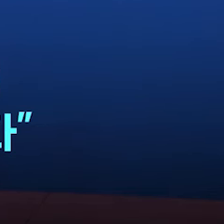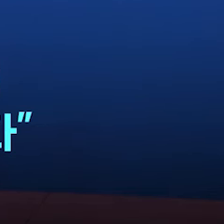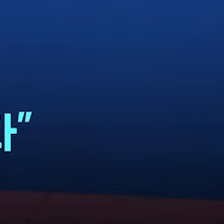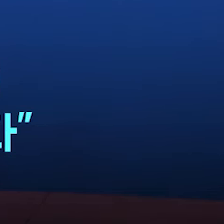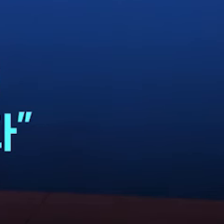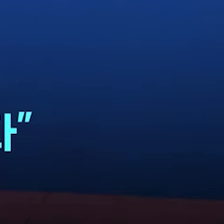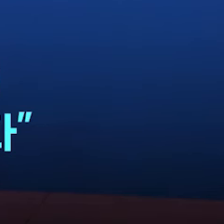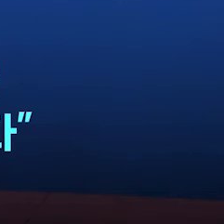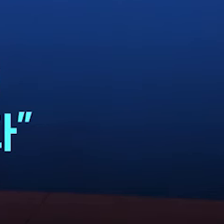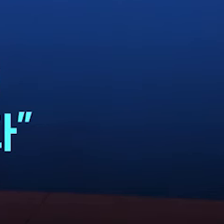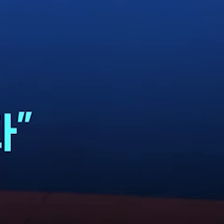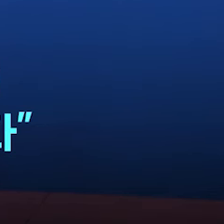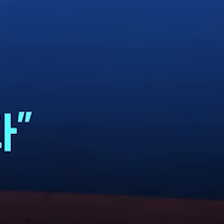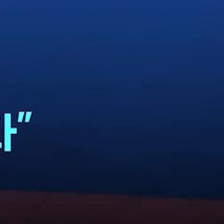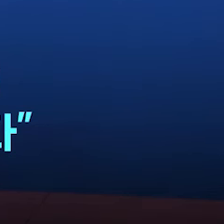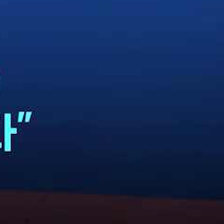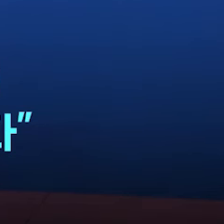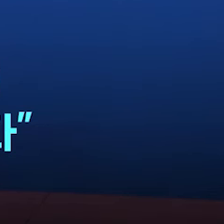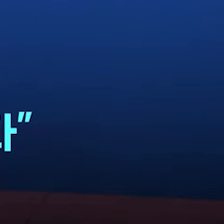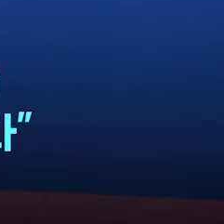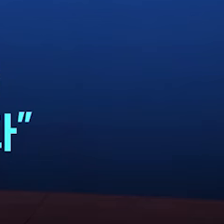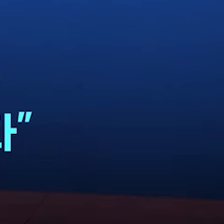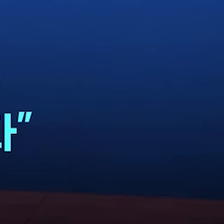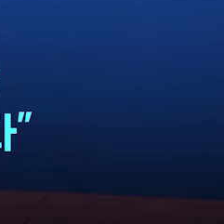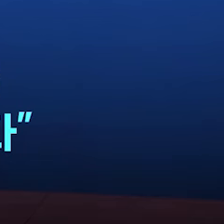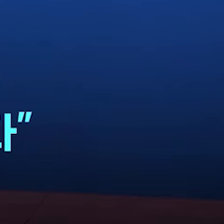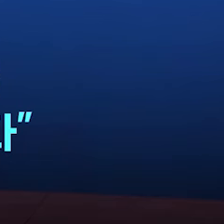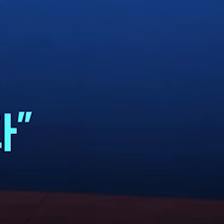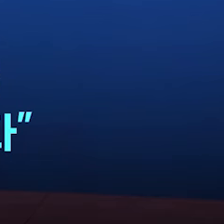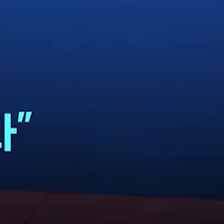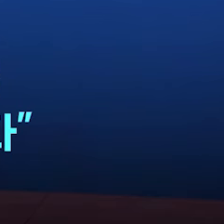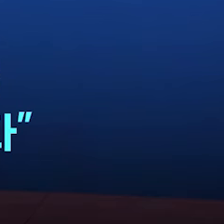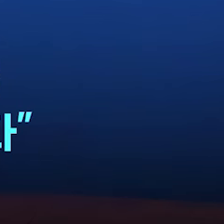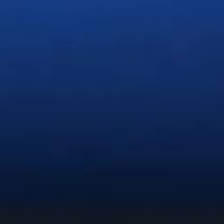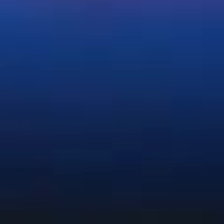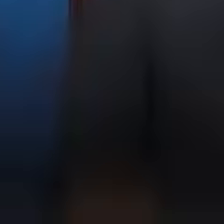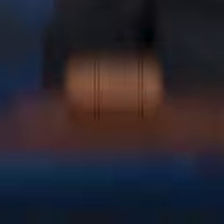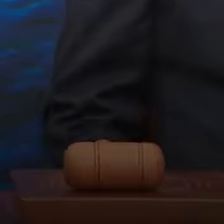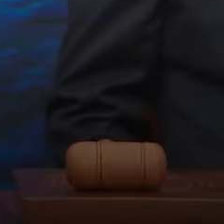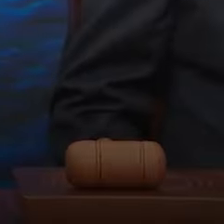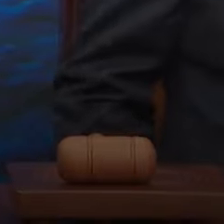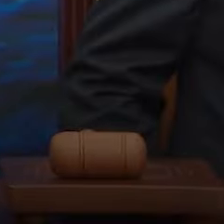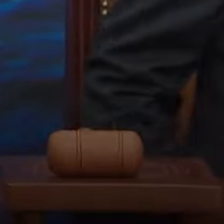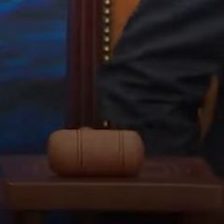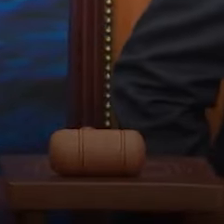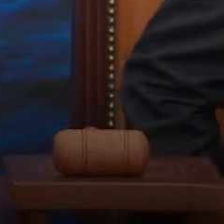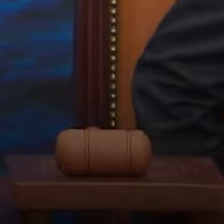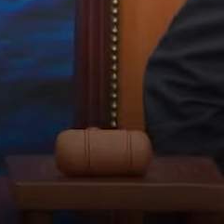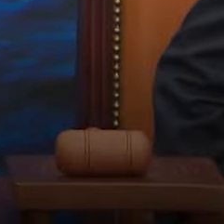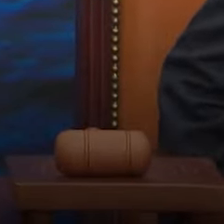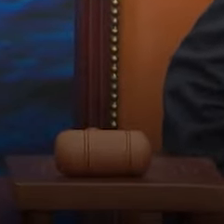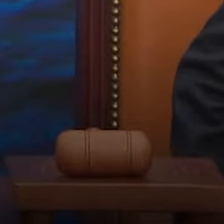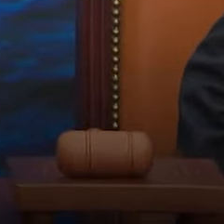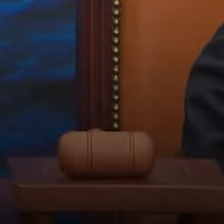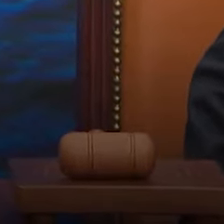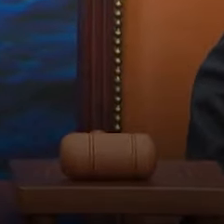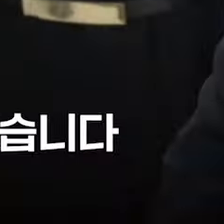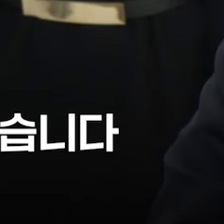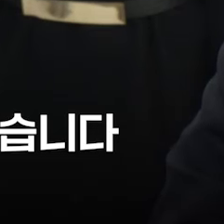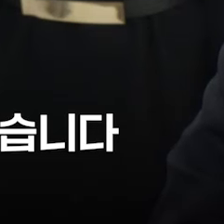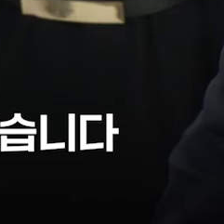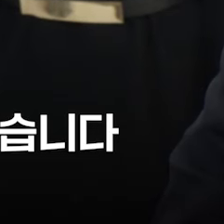위한 권력 농단 건희 대란 상황입니다. 김 최고위원은 무속인